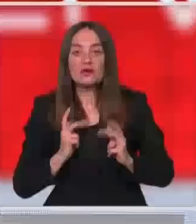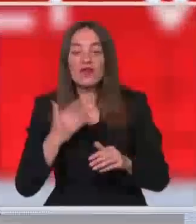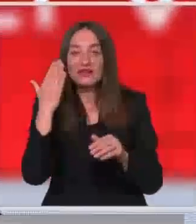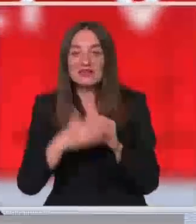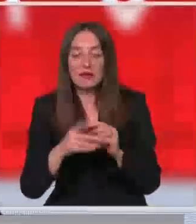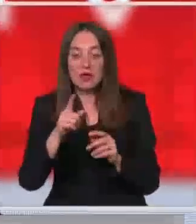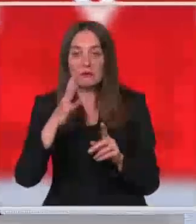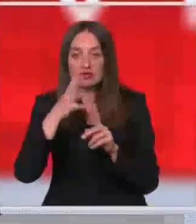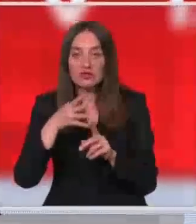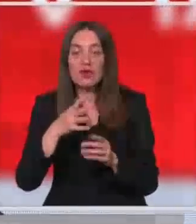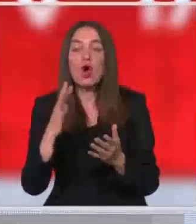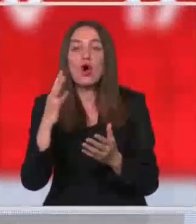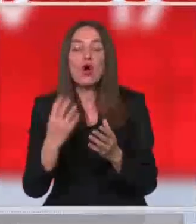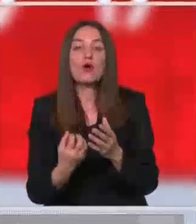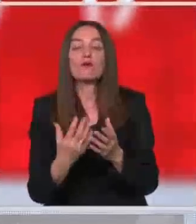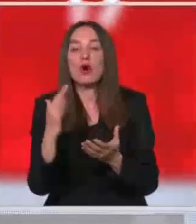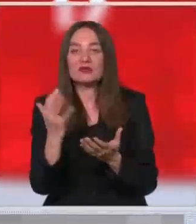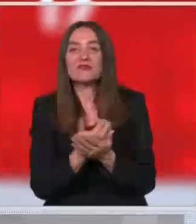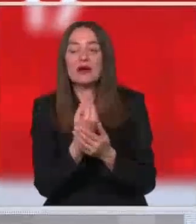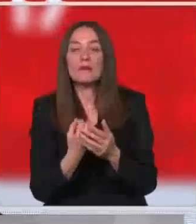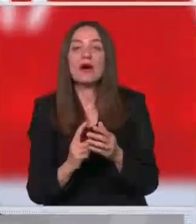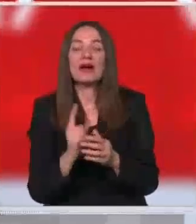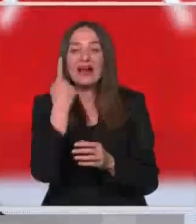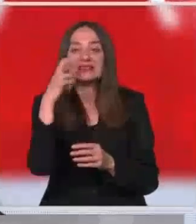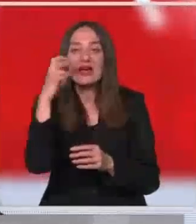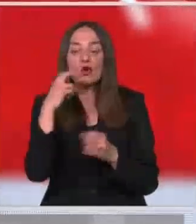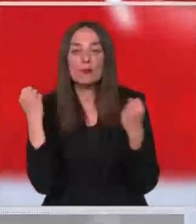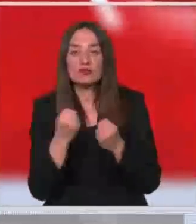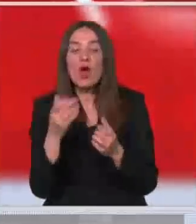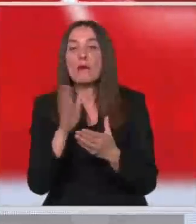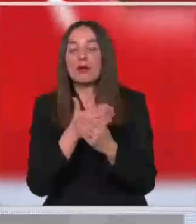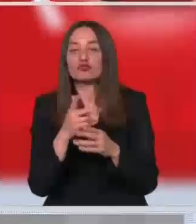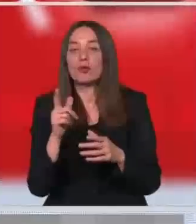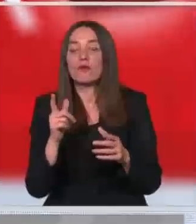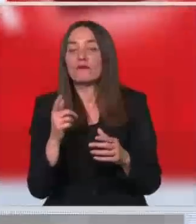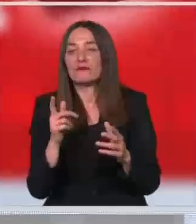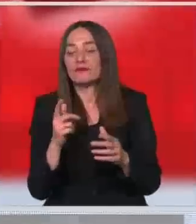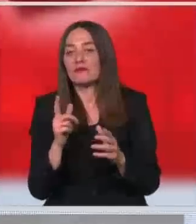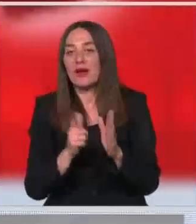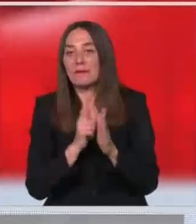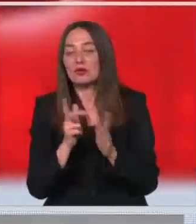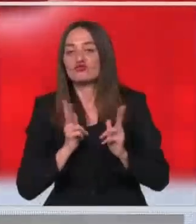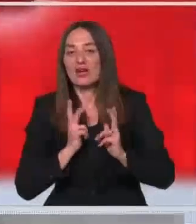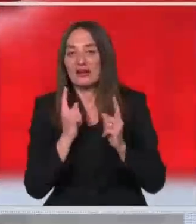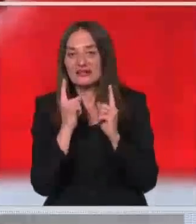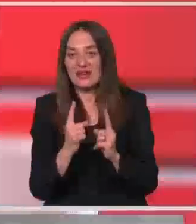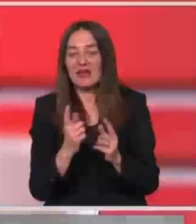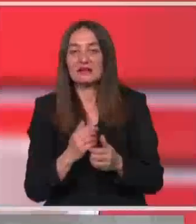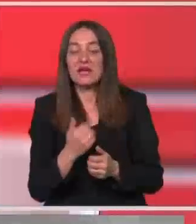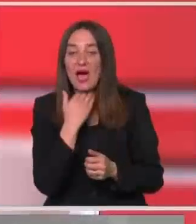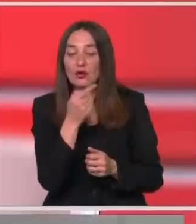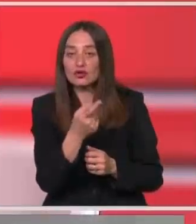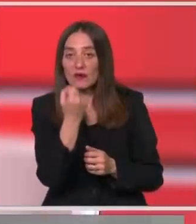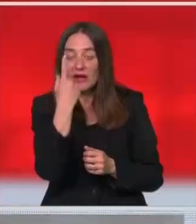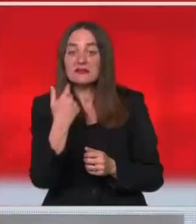zadnjem kvartalu ostvarimo rast ekonomske aktivnosti. Dakle, u međuvremenu čeka nas stagnacija. Da. A ako se to